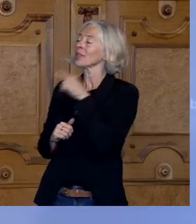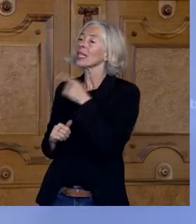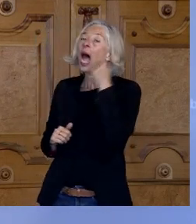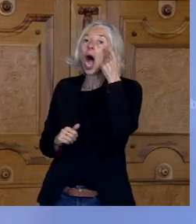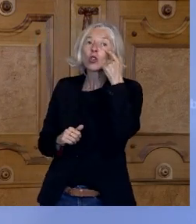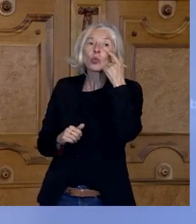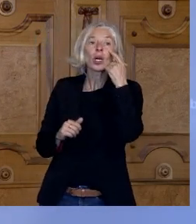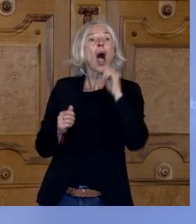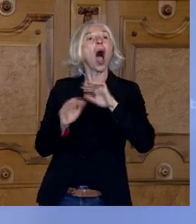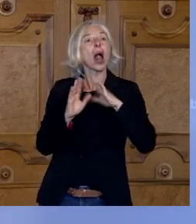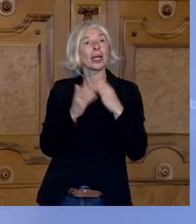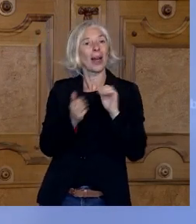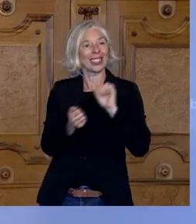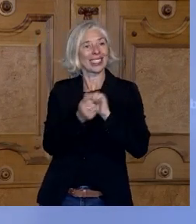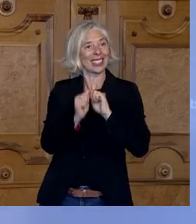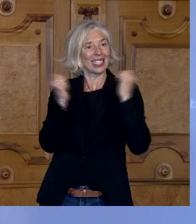Augsburger Allgemeinen,